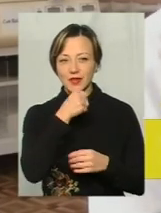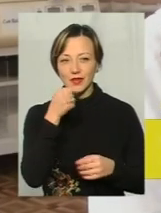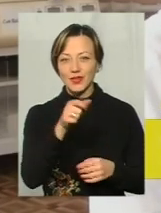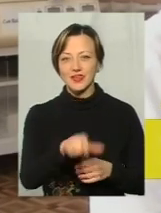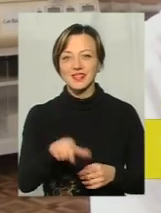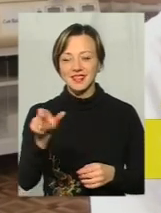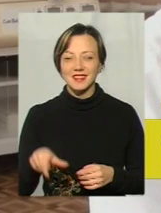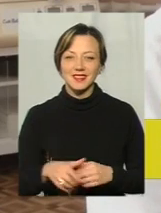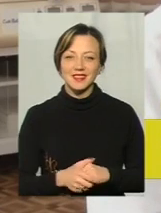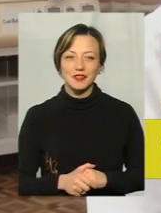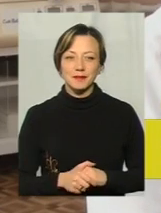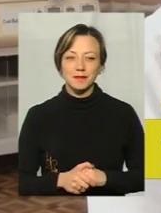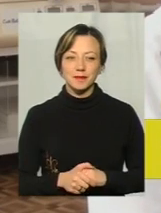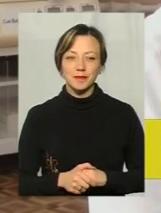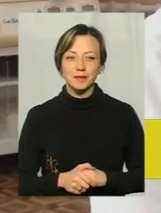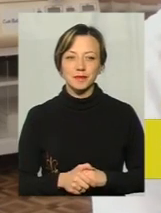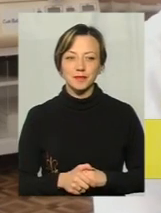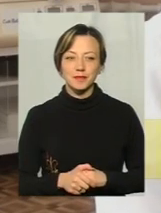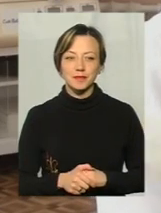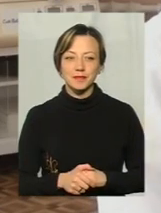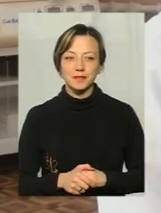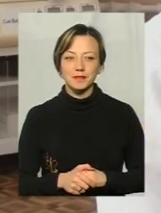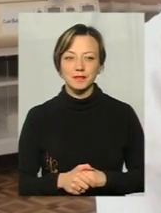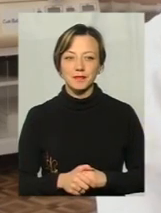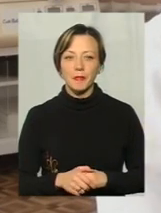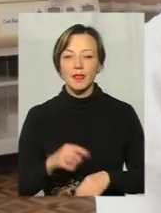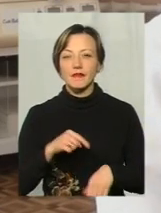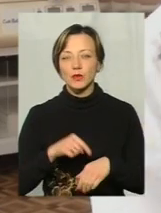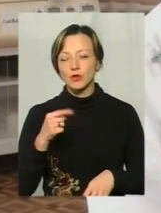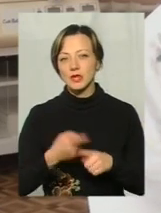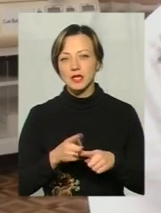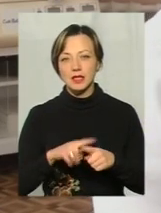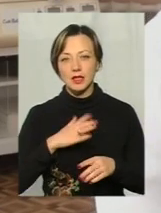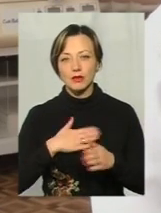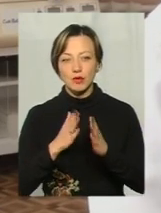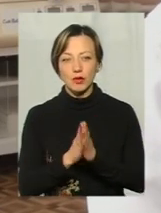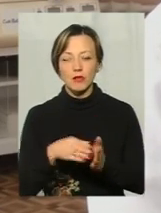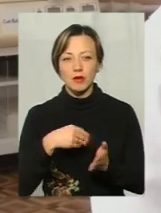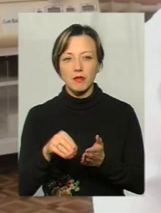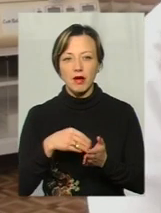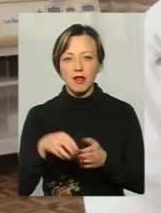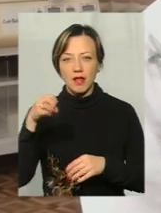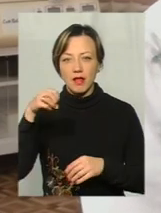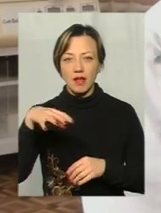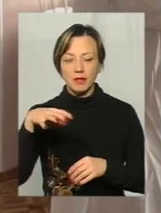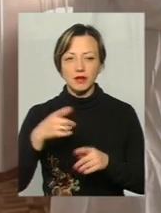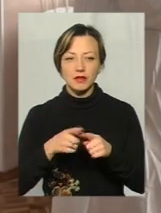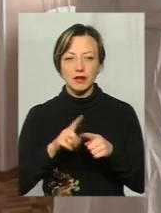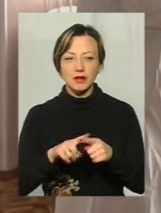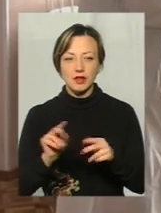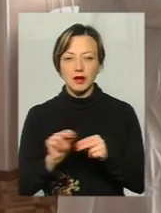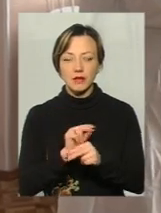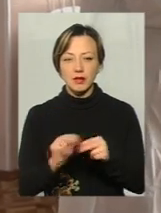дорослих меценатів. Відгукнулися на це наше прохання і придбали нам лампу для фототерапії. І